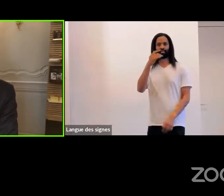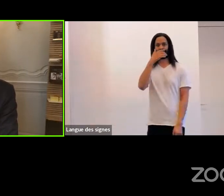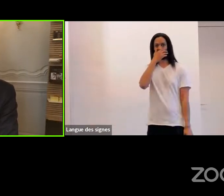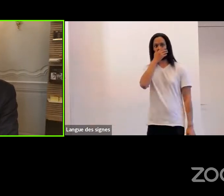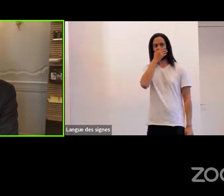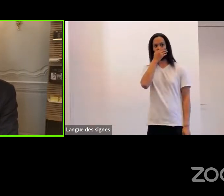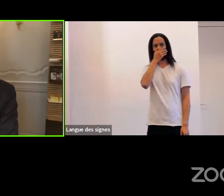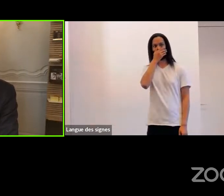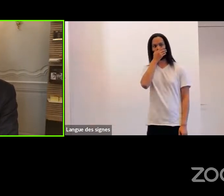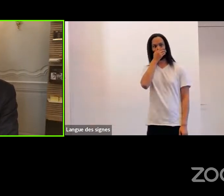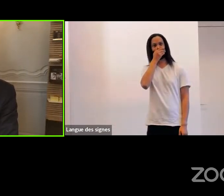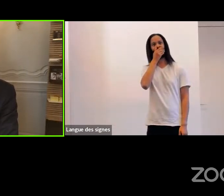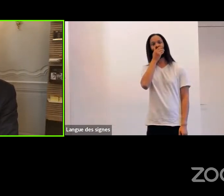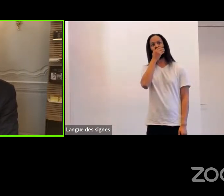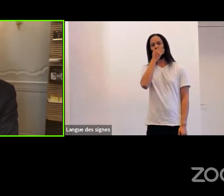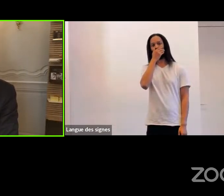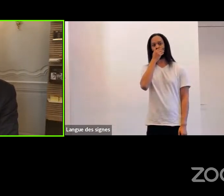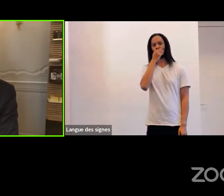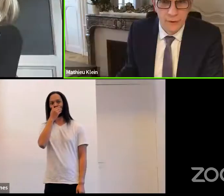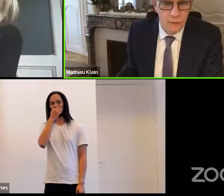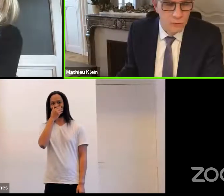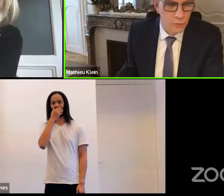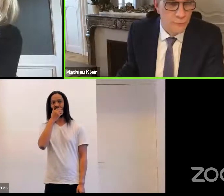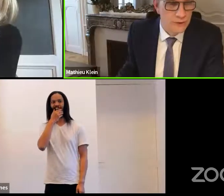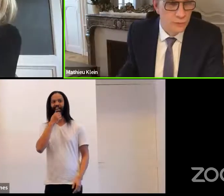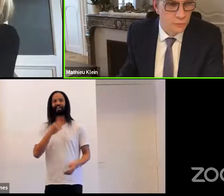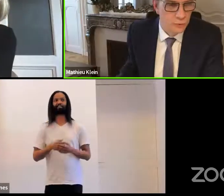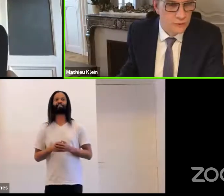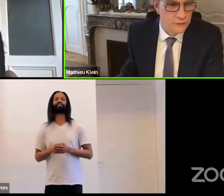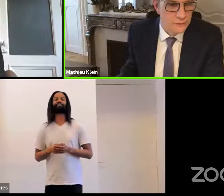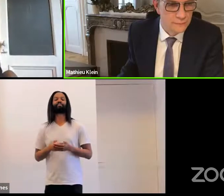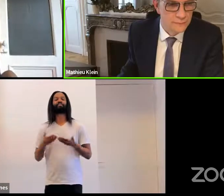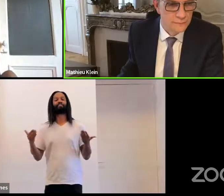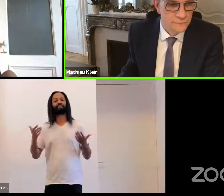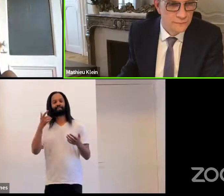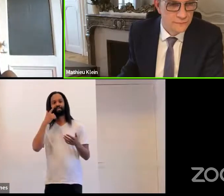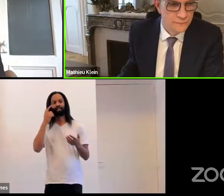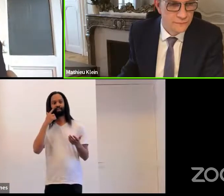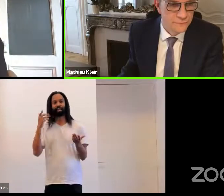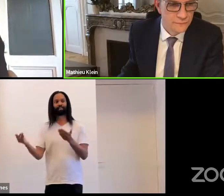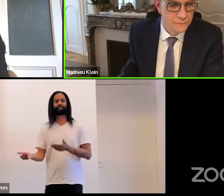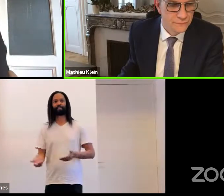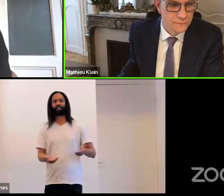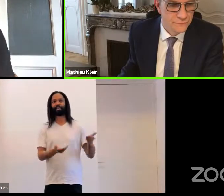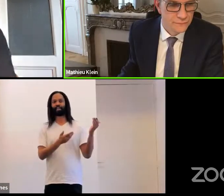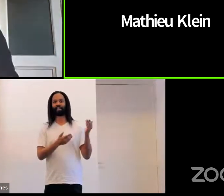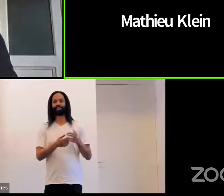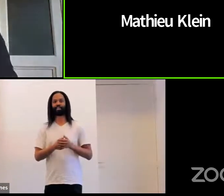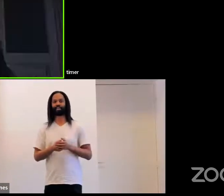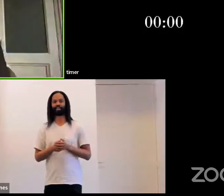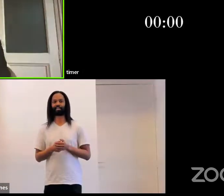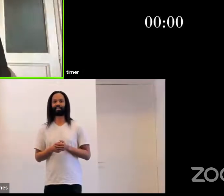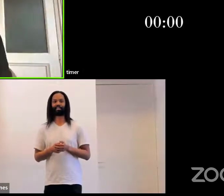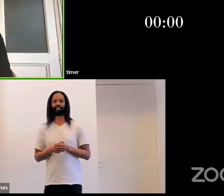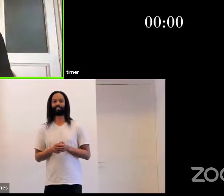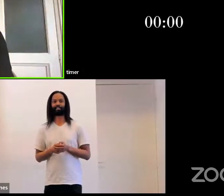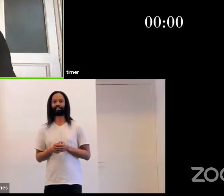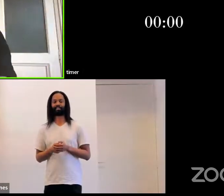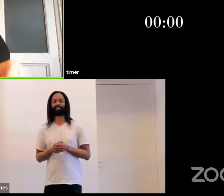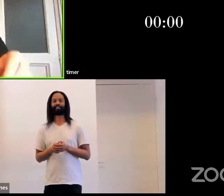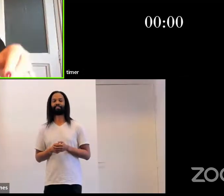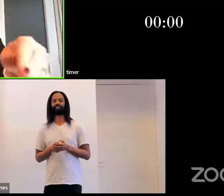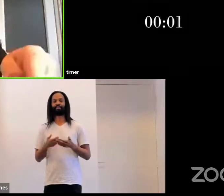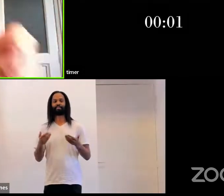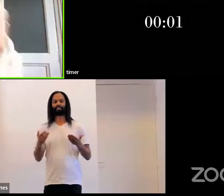qu'elle puisse revenir. Valérie Jura a demandé la parole. Je lui passe tout de suite. Oui, c'est